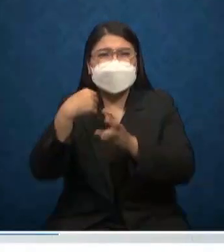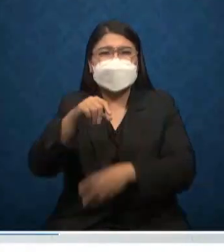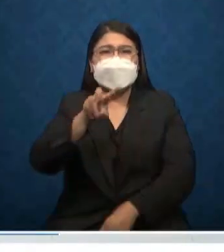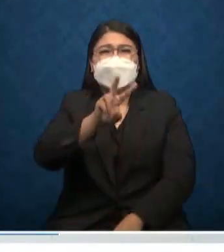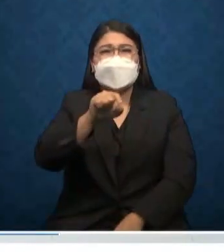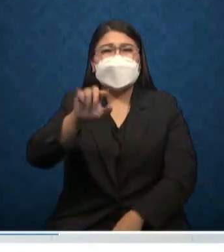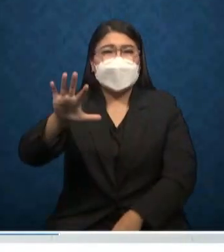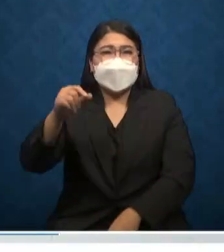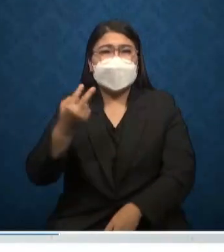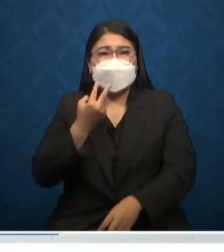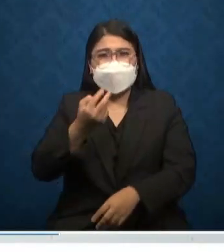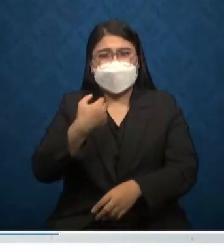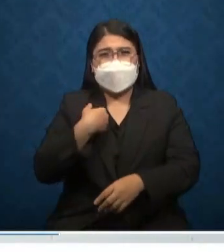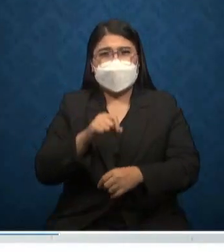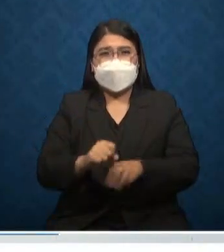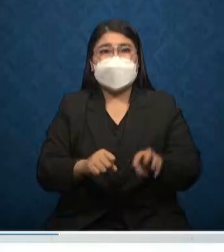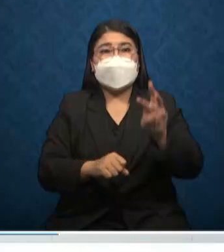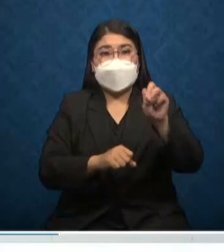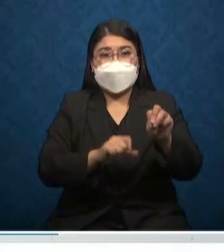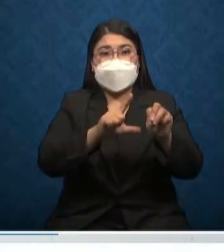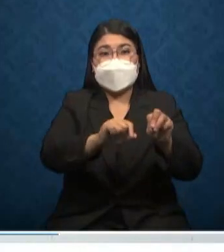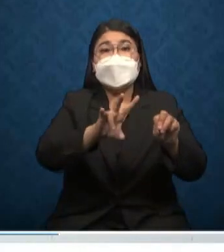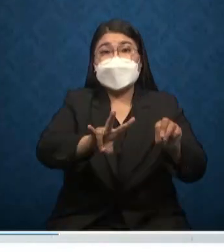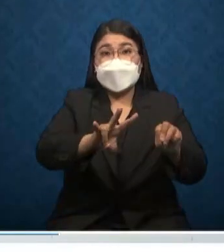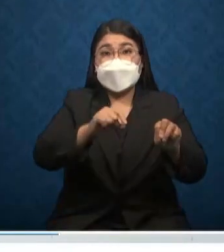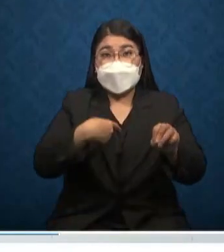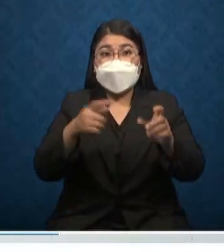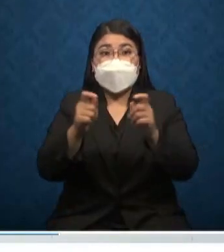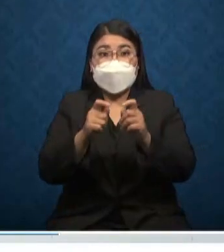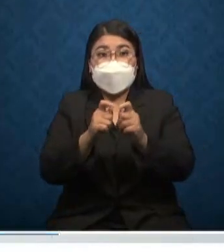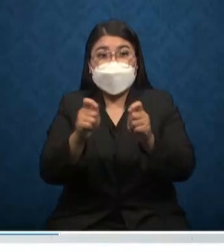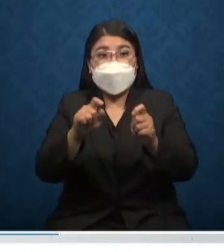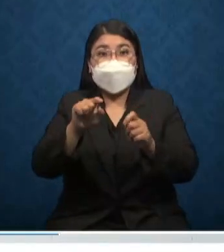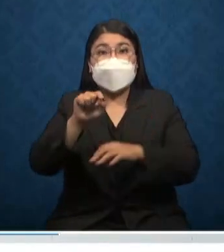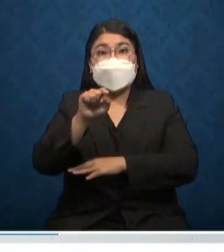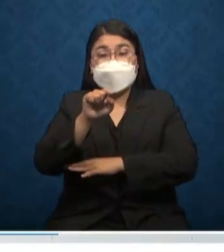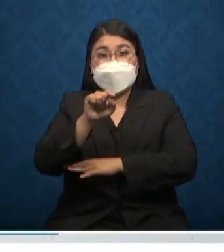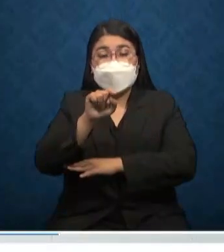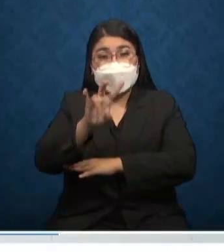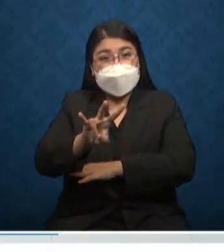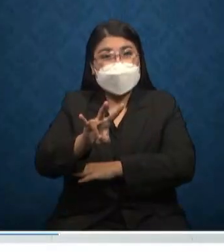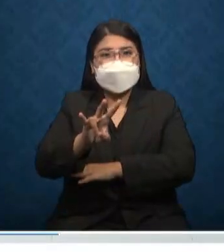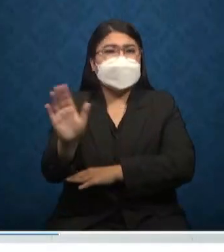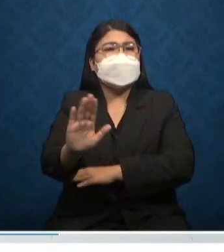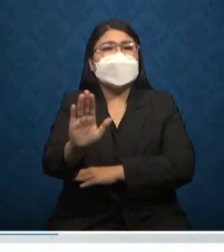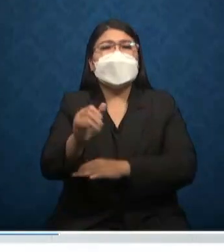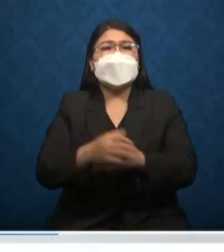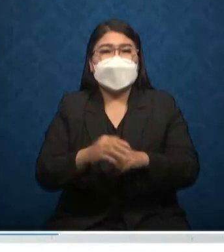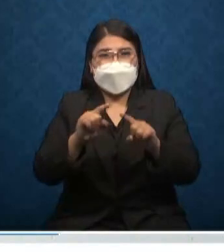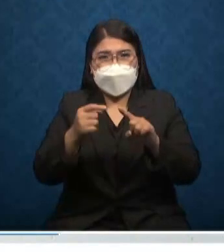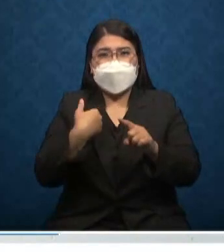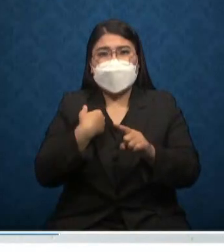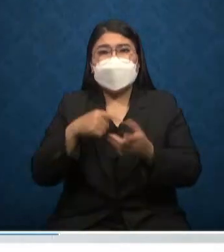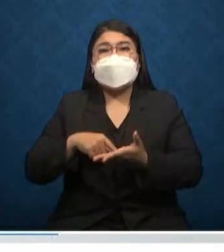ได้เคยอ้างตามมาตรา27อนุ7แต่อย่างใดนะครับก็นำเสนอครม.โดยตรง